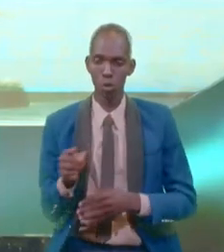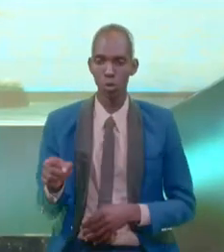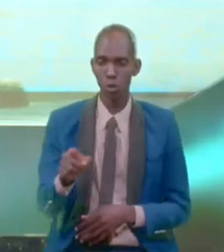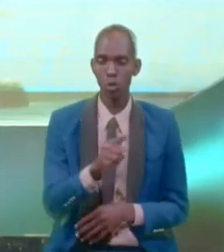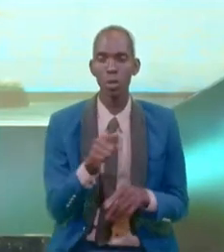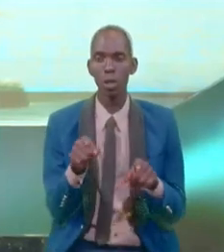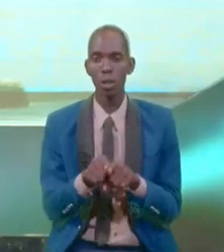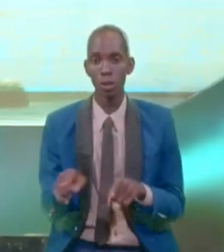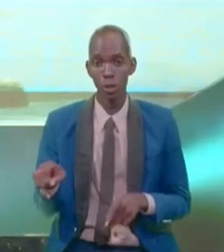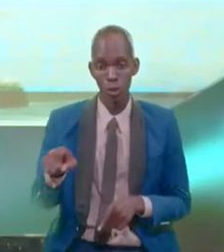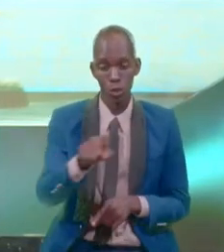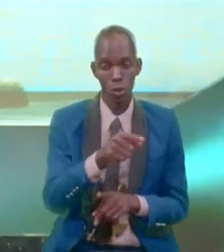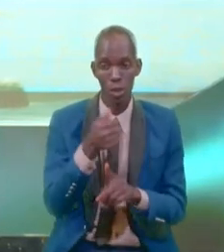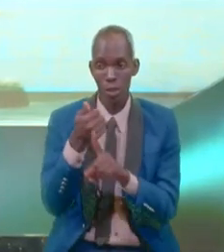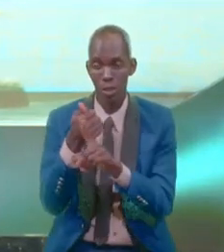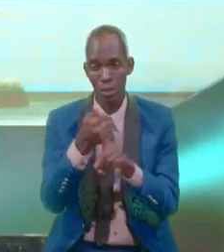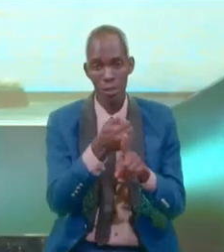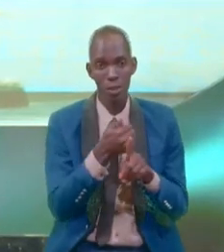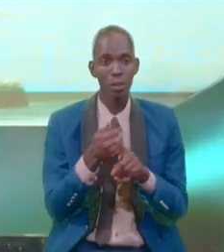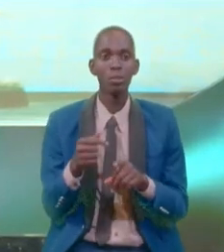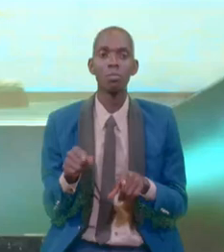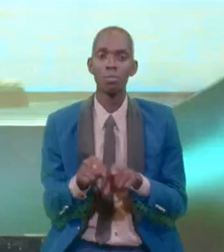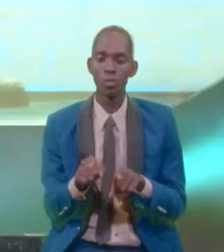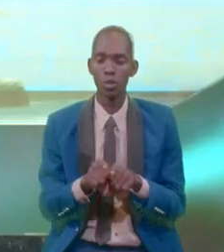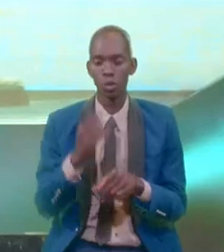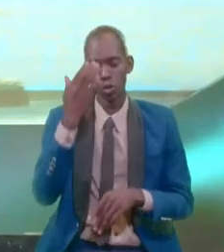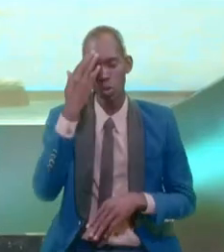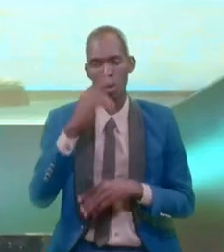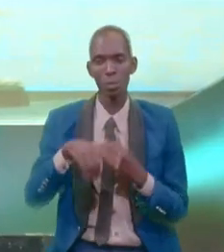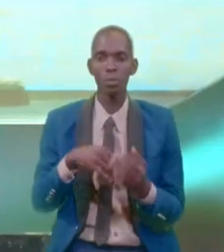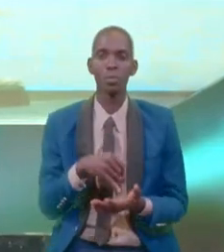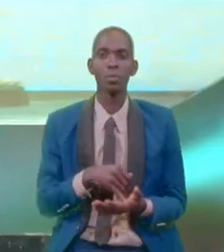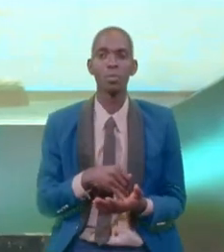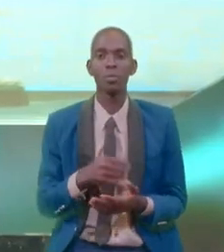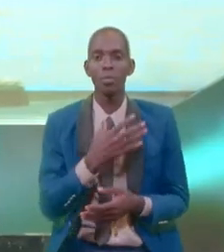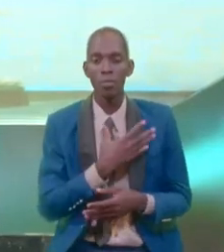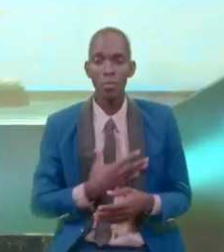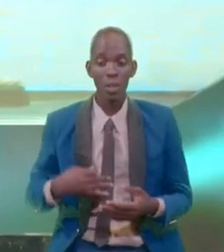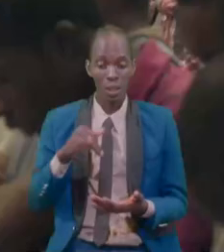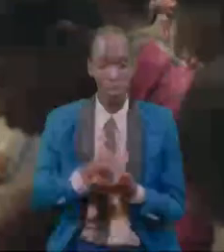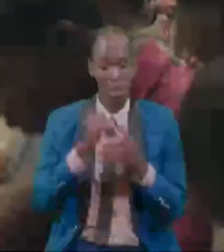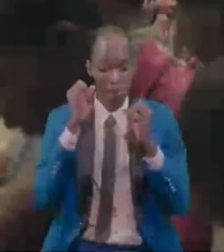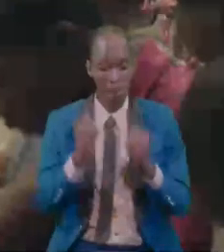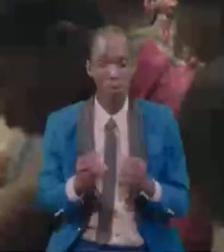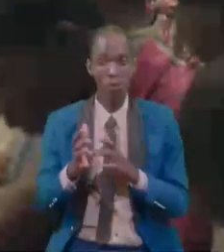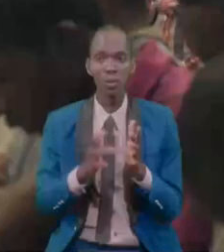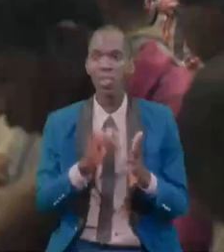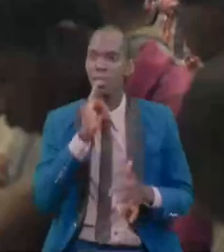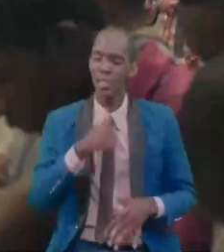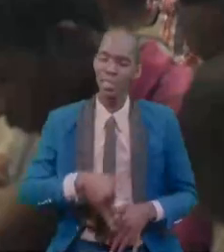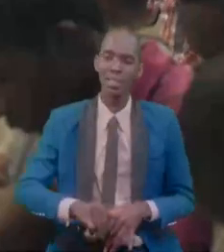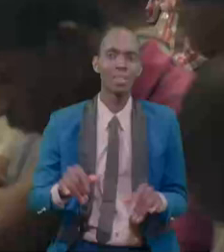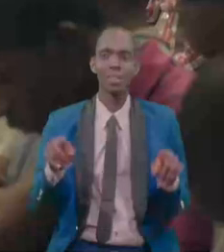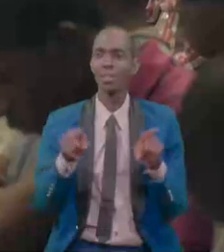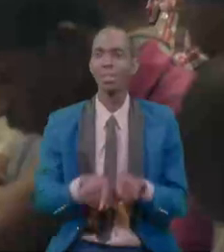vous, comme vous le savez vous-même. Et cette puissance est la même ce